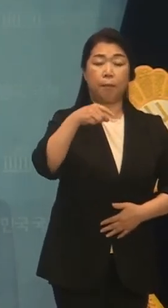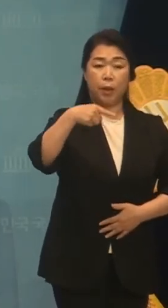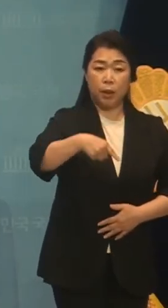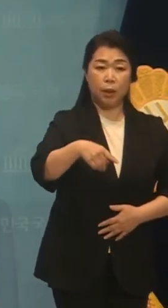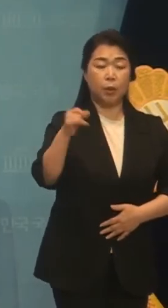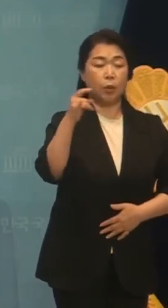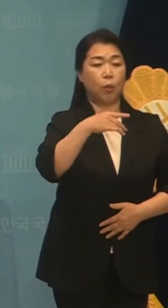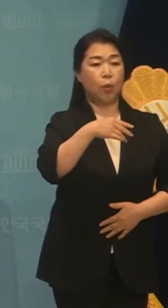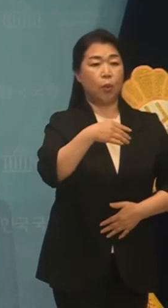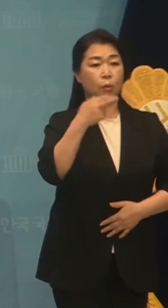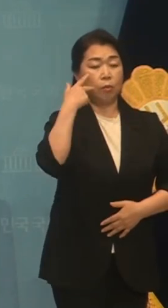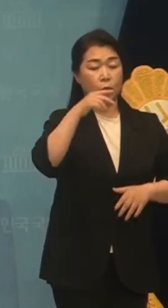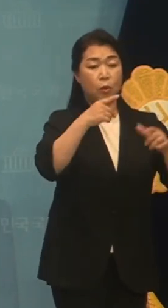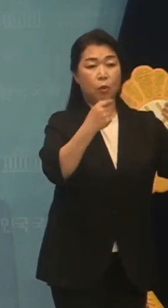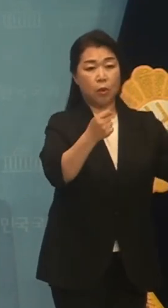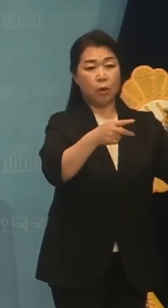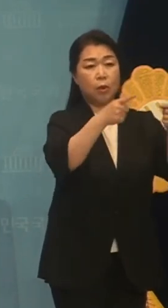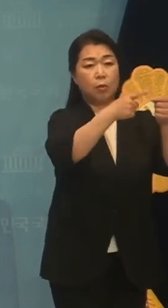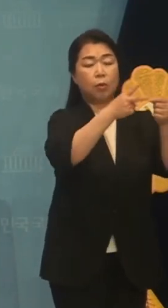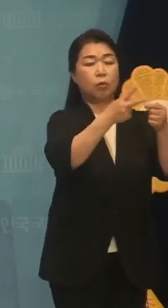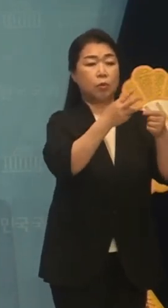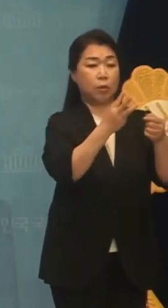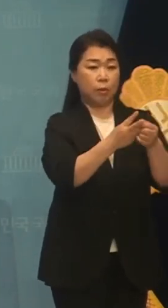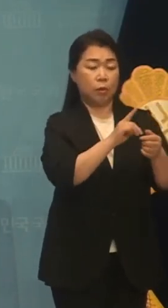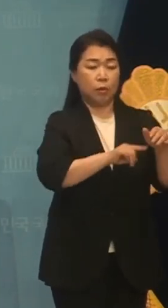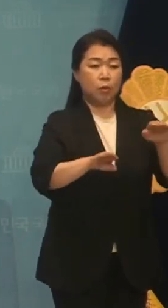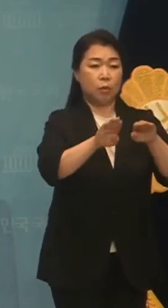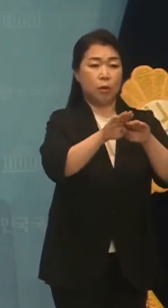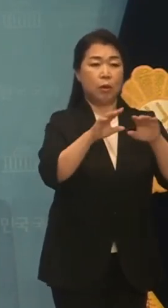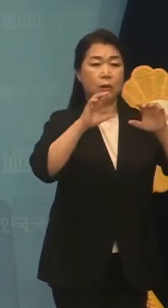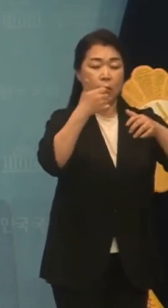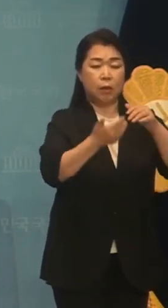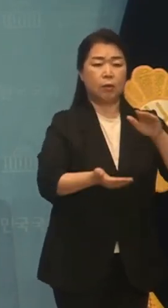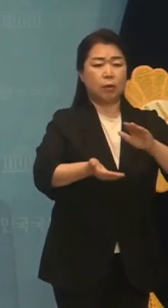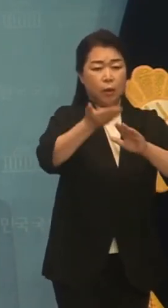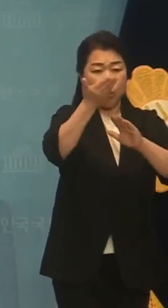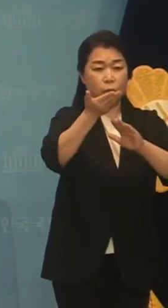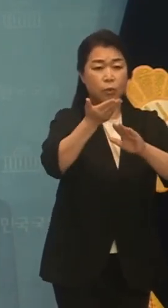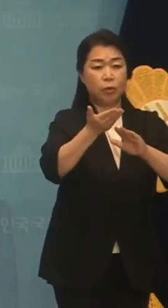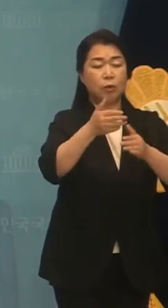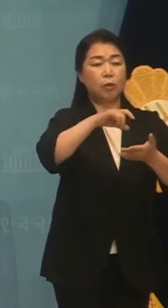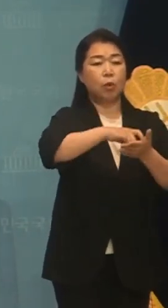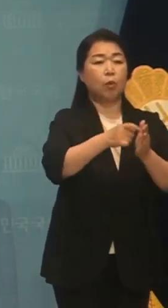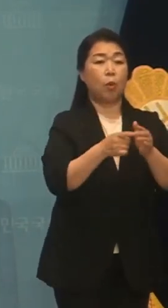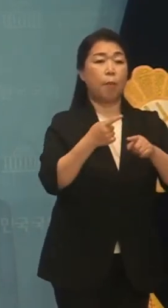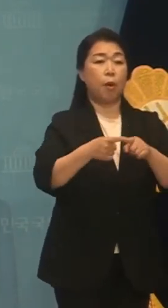GMP는 미국의 GMP와 더불어 세계에서 가장 높은 수준으로 평가받고 있기 때문입니다.